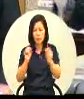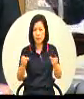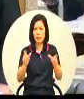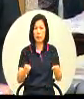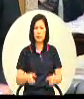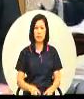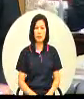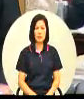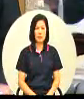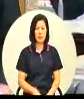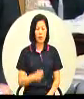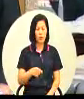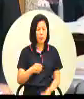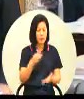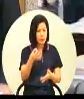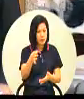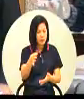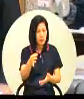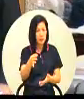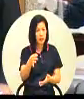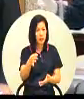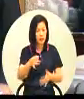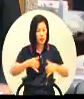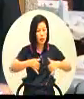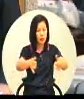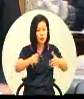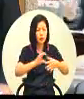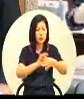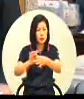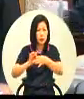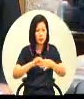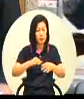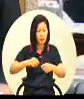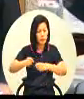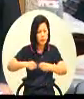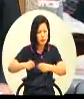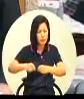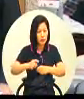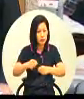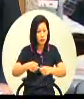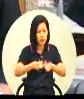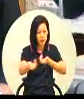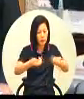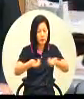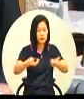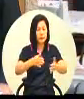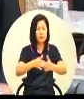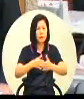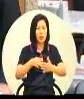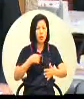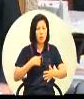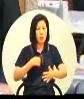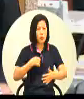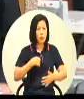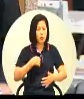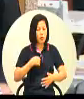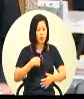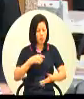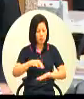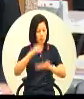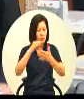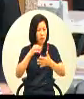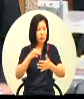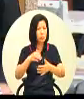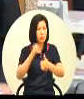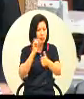就是应该要把经费把我们道路的相关的规划应该要做不同的区隔，所以本席才会提出这样一个分